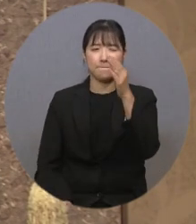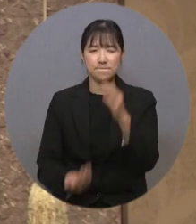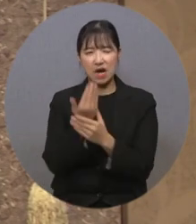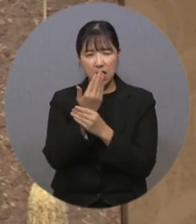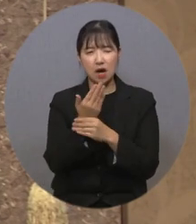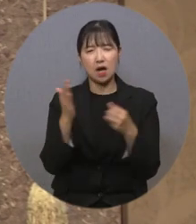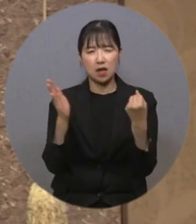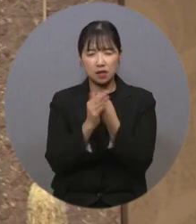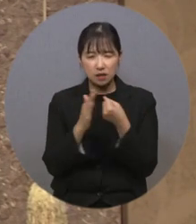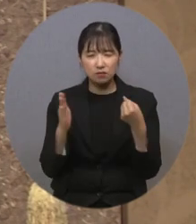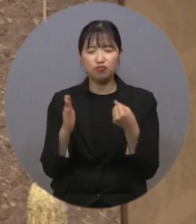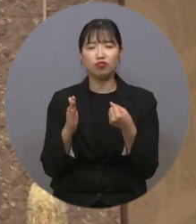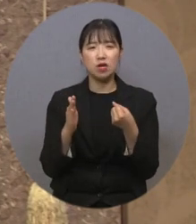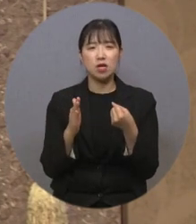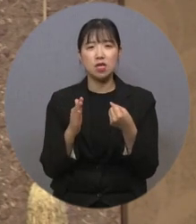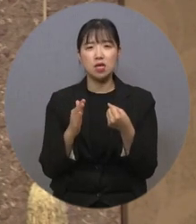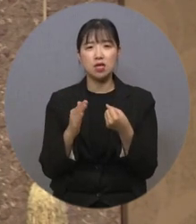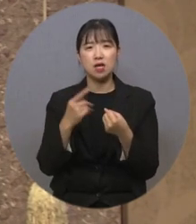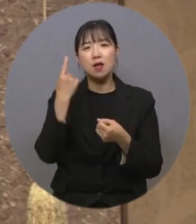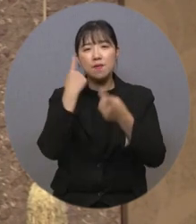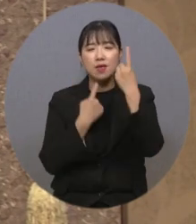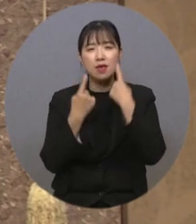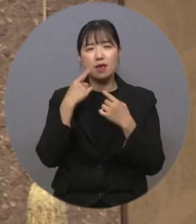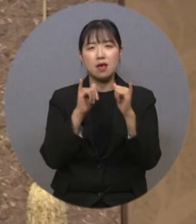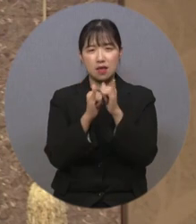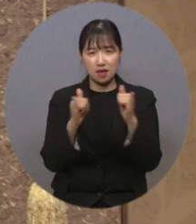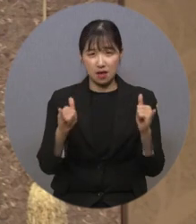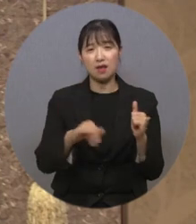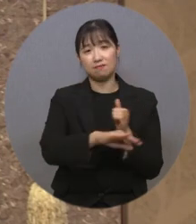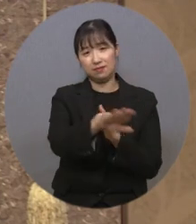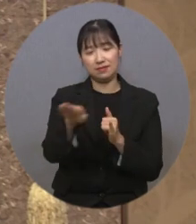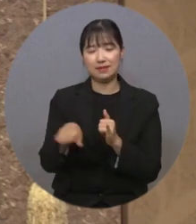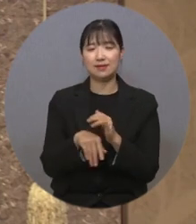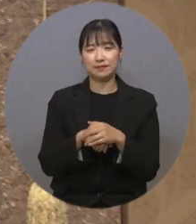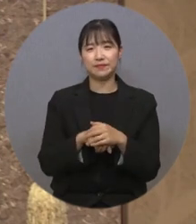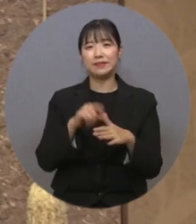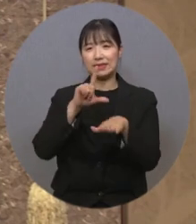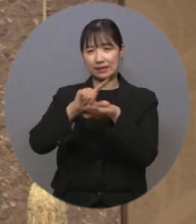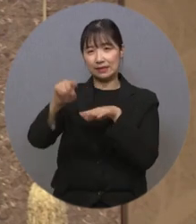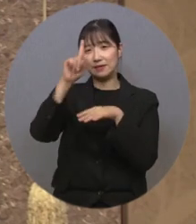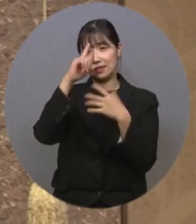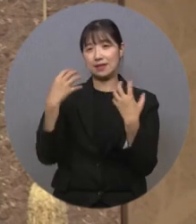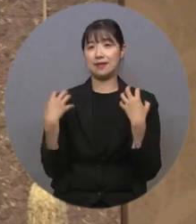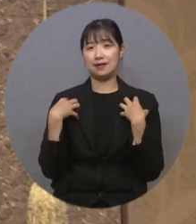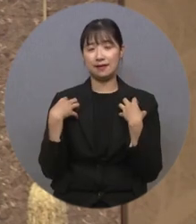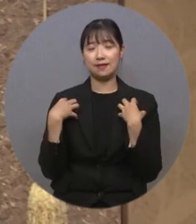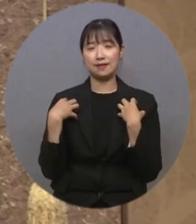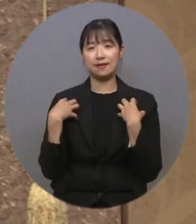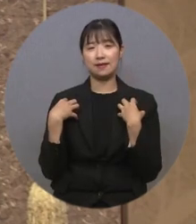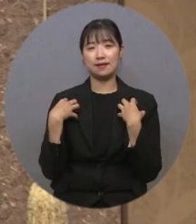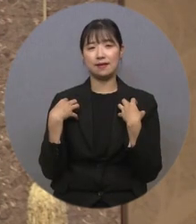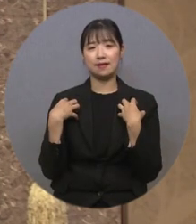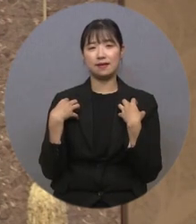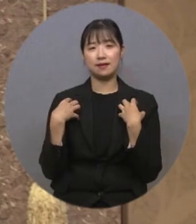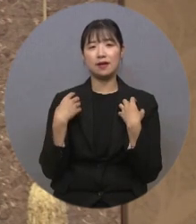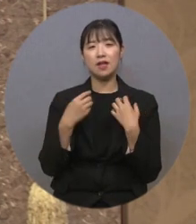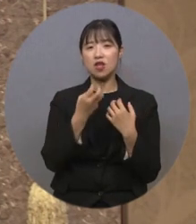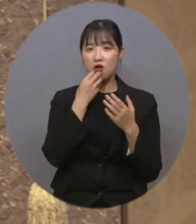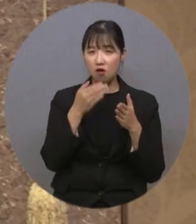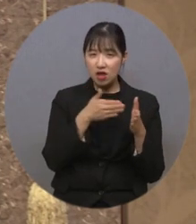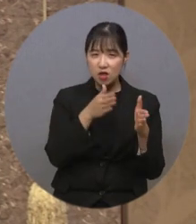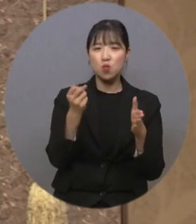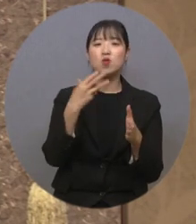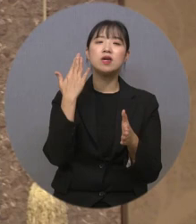사고 발생에 의한 네. 그러한 피해 주민들을 지방자치단체 그러니까 저희